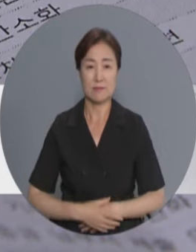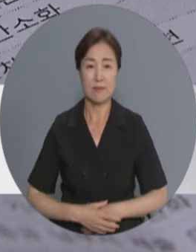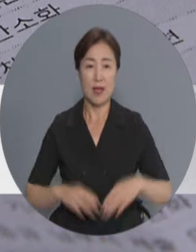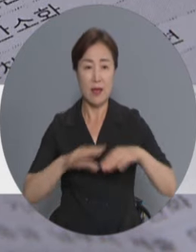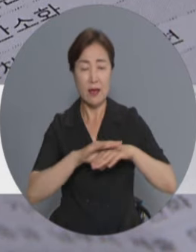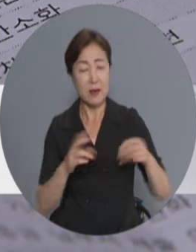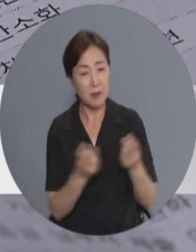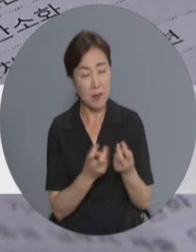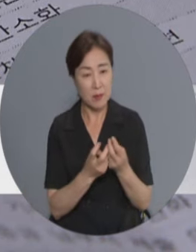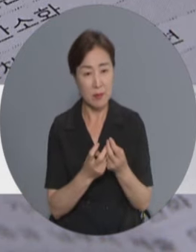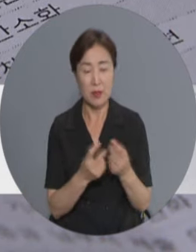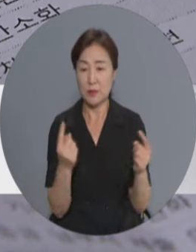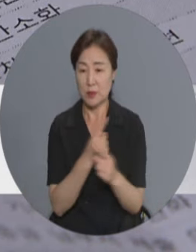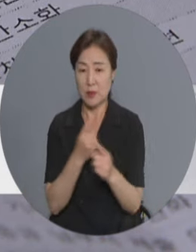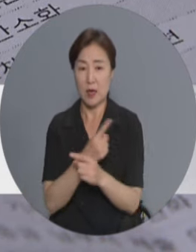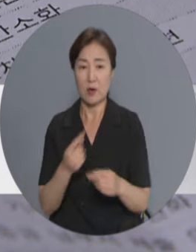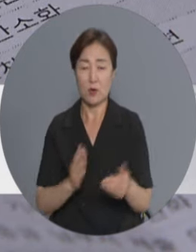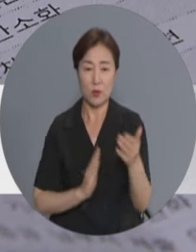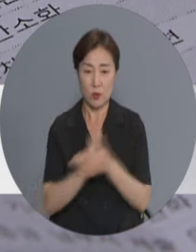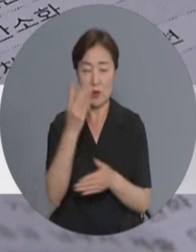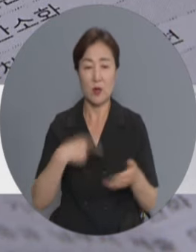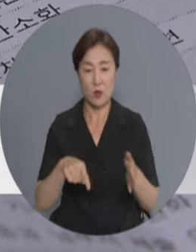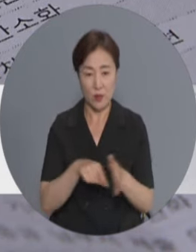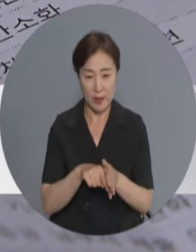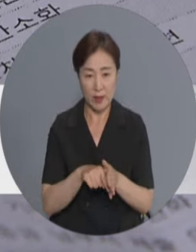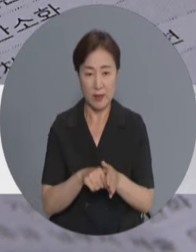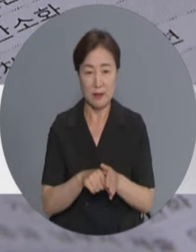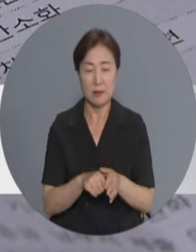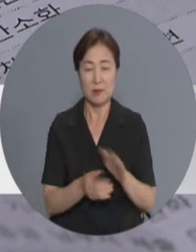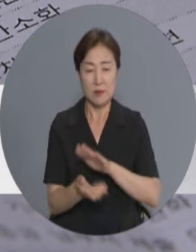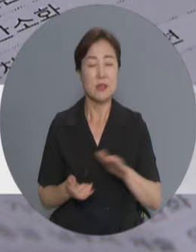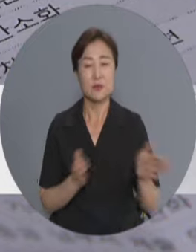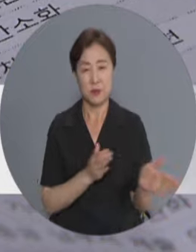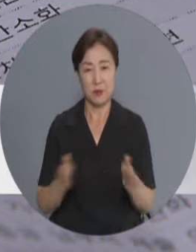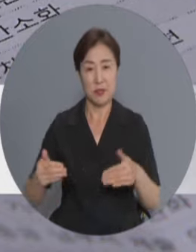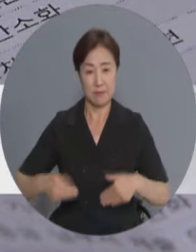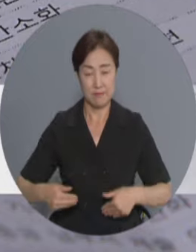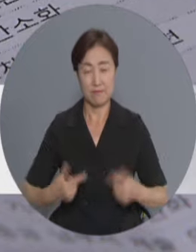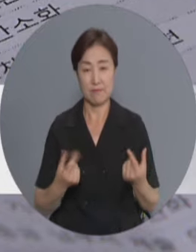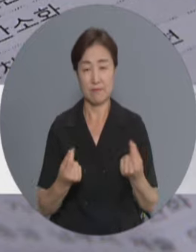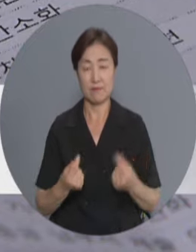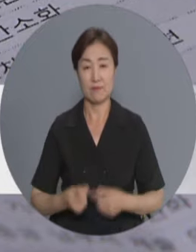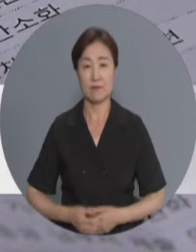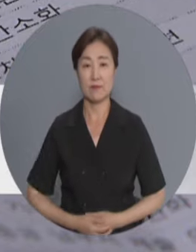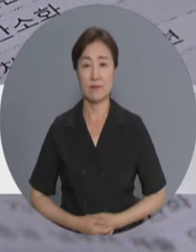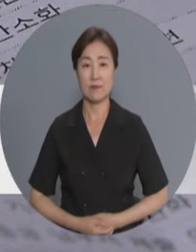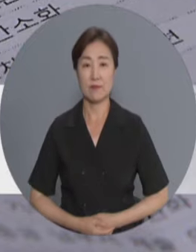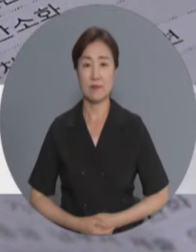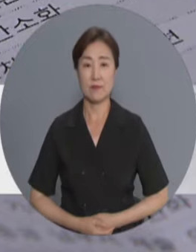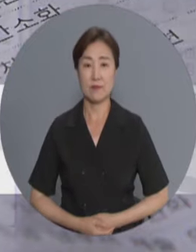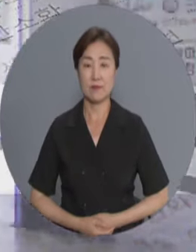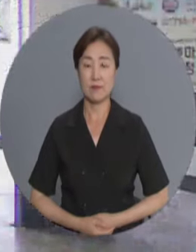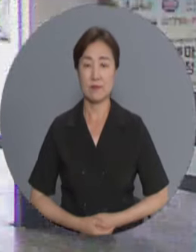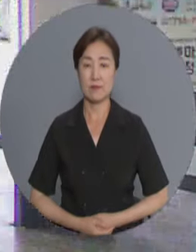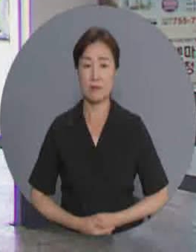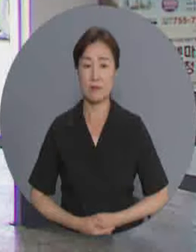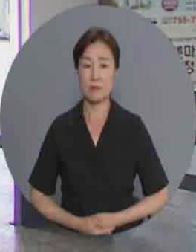보강하고 관철시키기 위한 후속 조치가 더 중요해지고 있습니다. 최우식 기자입니다.